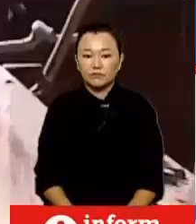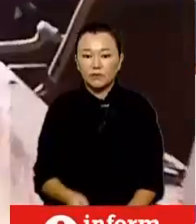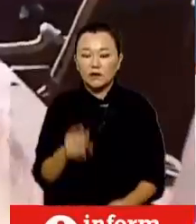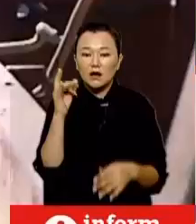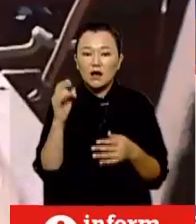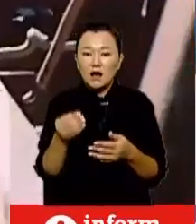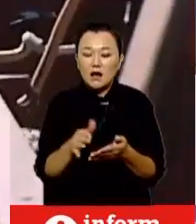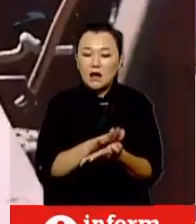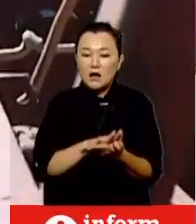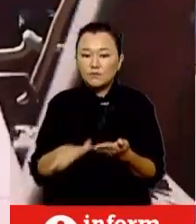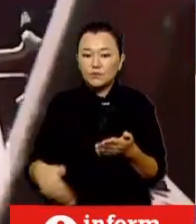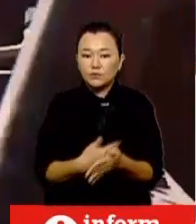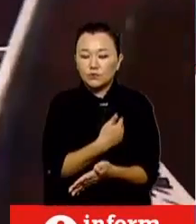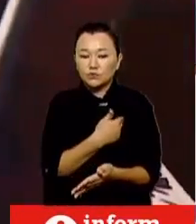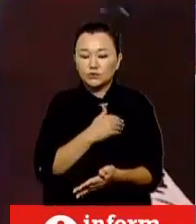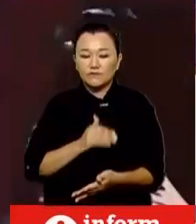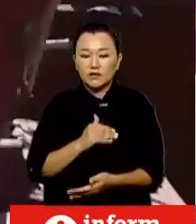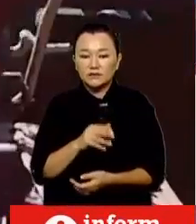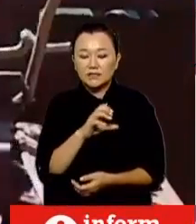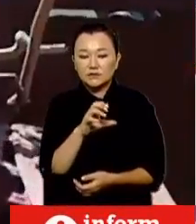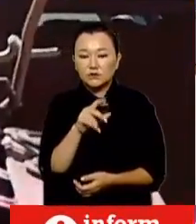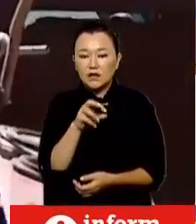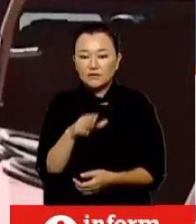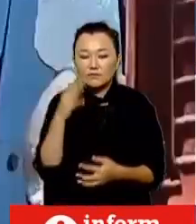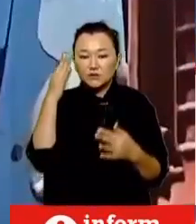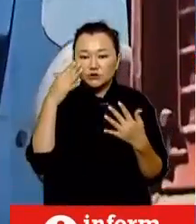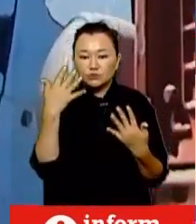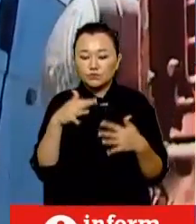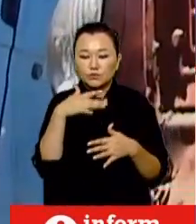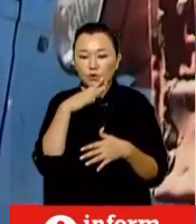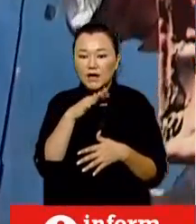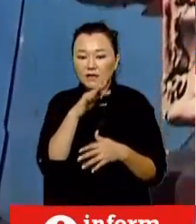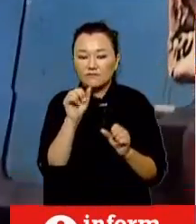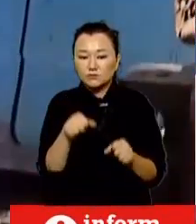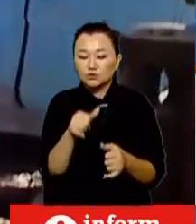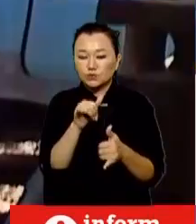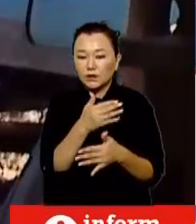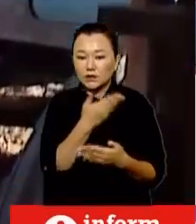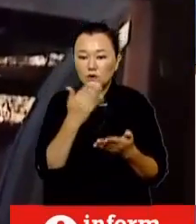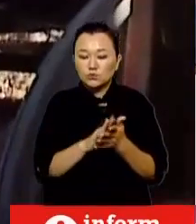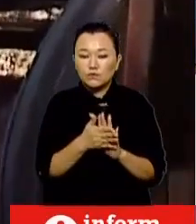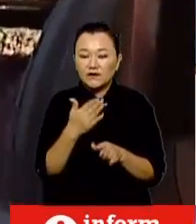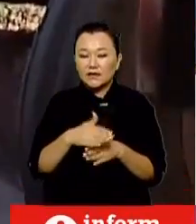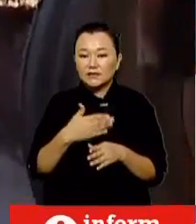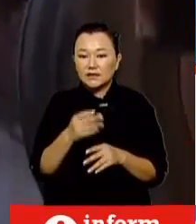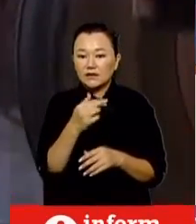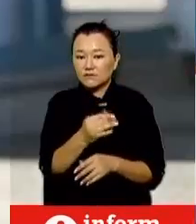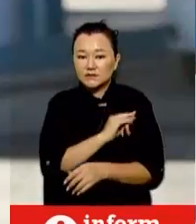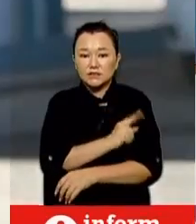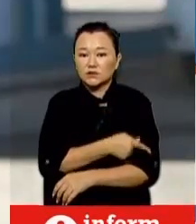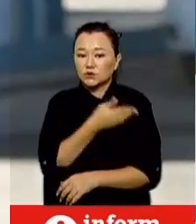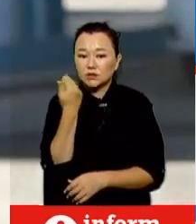Обновить свою сельхозтехнику фермер Серик Султанов мечтает много лет, вот только возможности нет. Условия кредитования для него